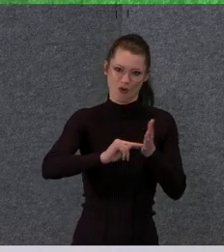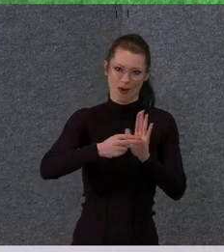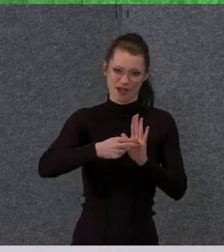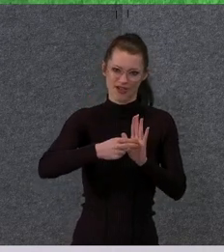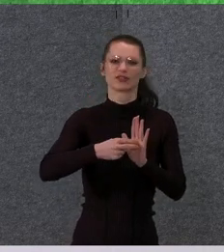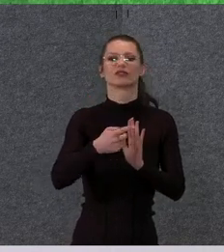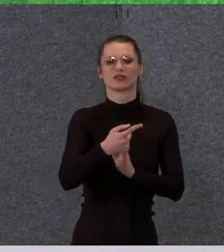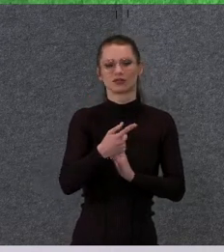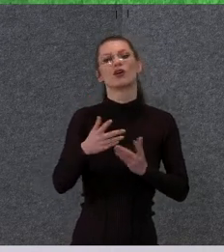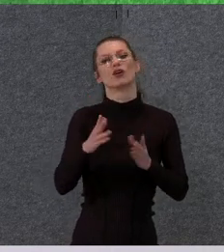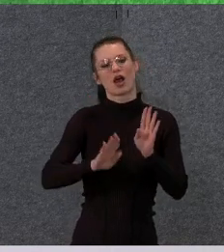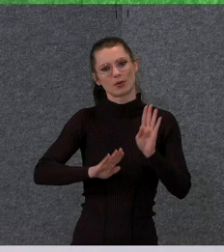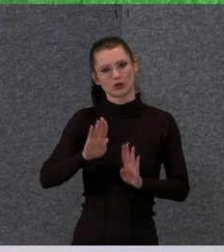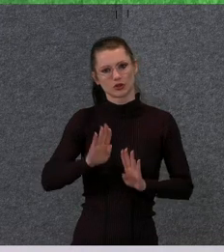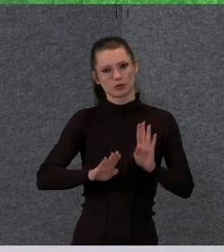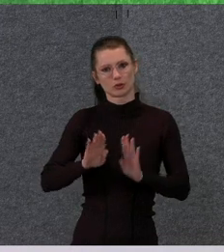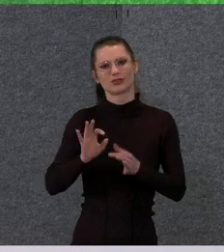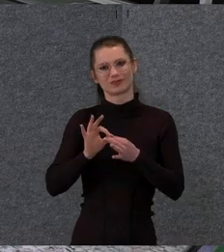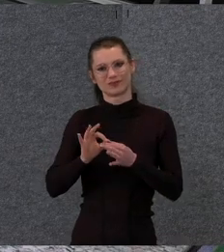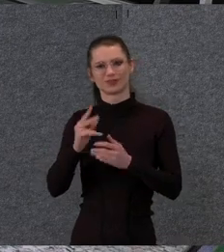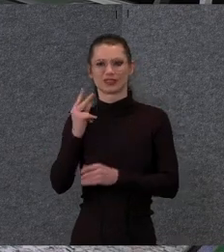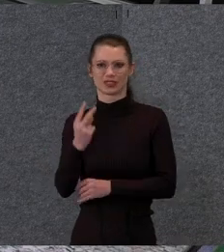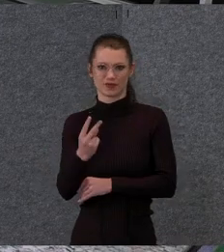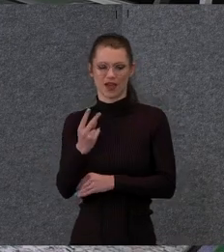und eröffne die Abstimmung zu S2.